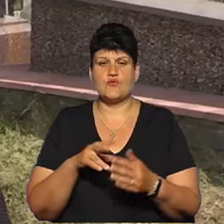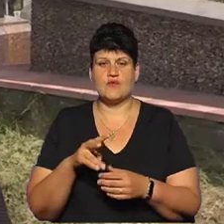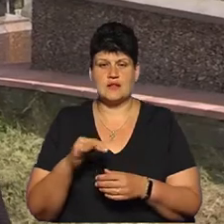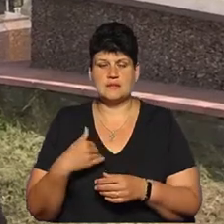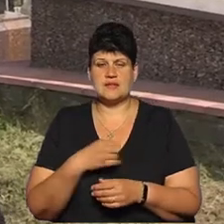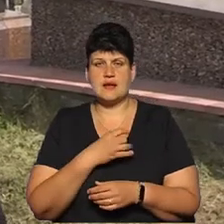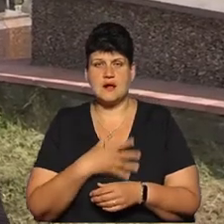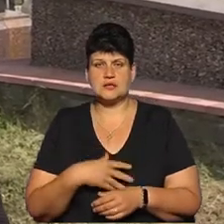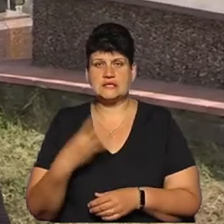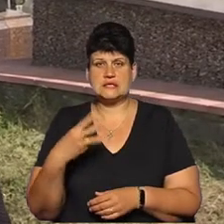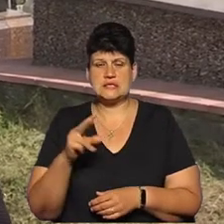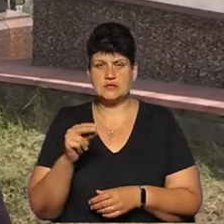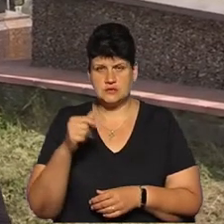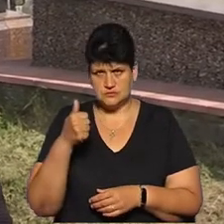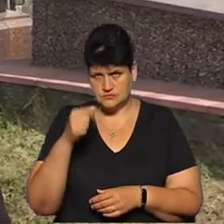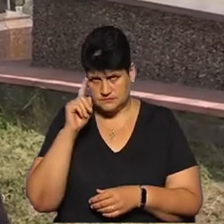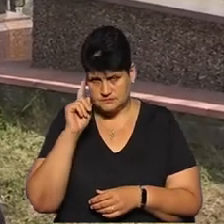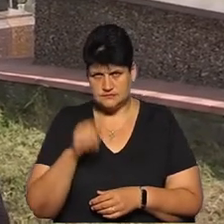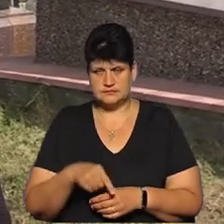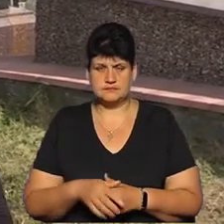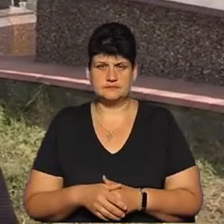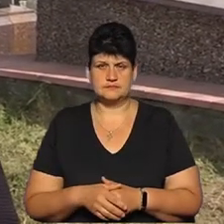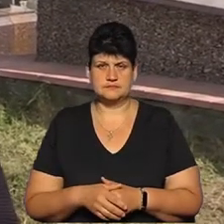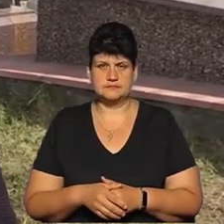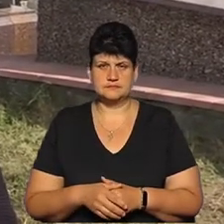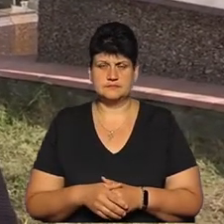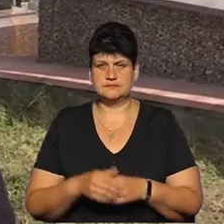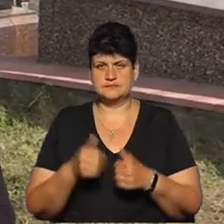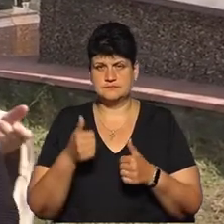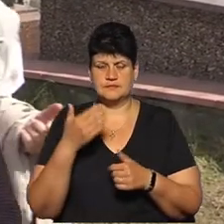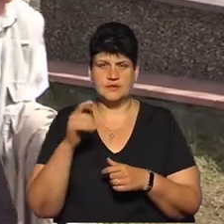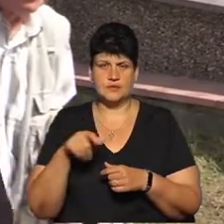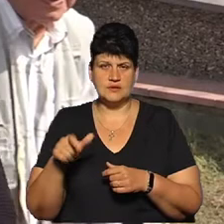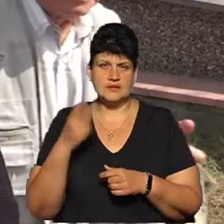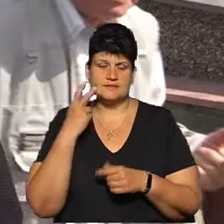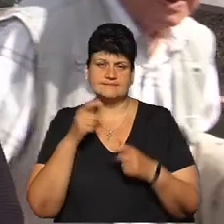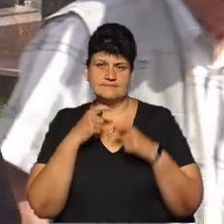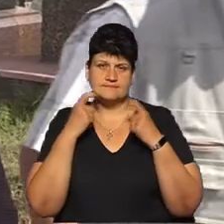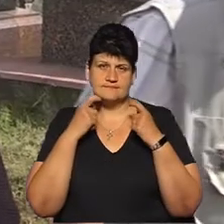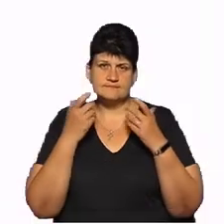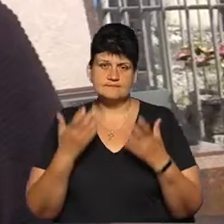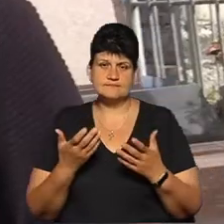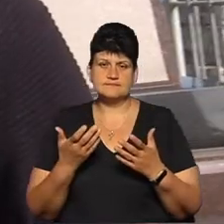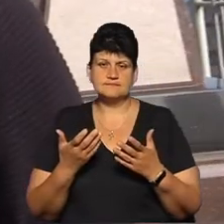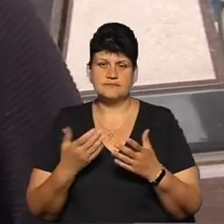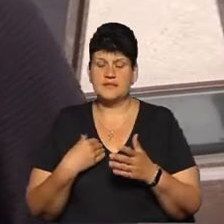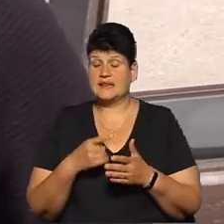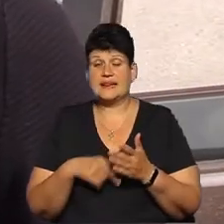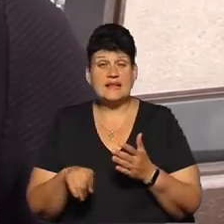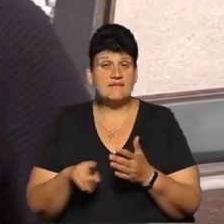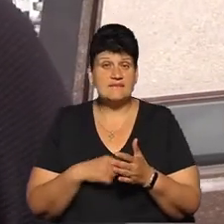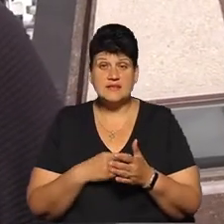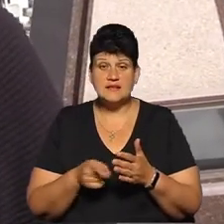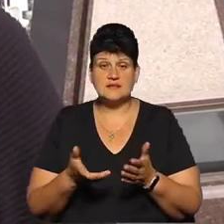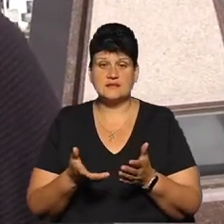числа. Добре його знаю. Велика людина, все час усміхнутий. Не знаю, самому не віриться просто. У мене ще смс-ки його